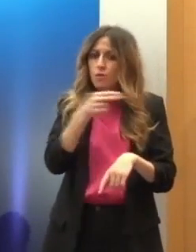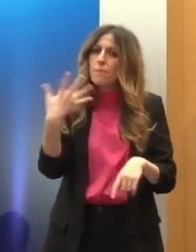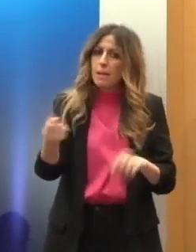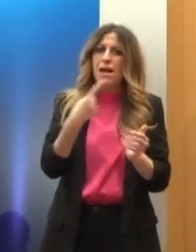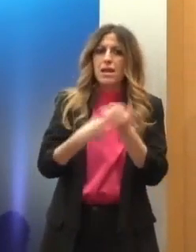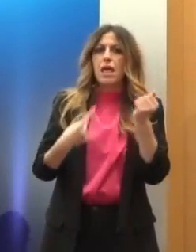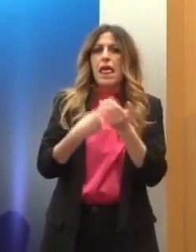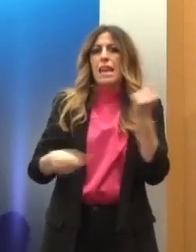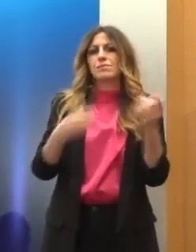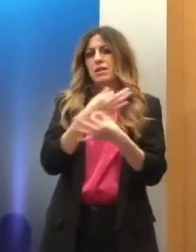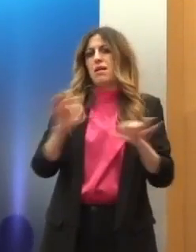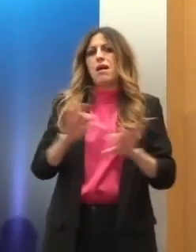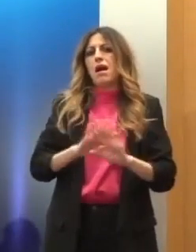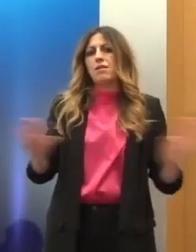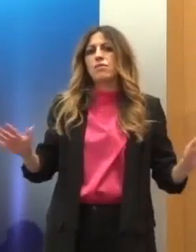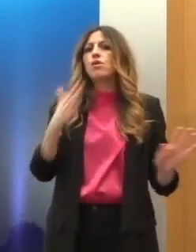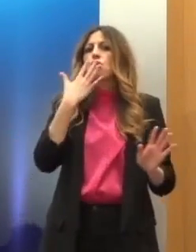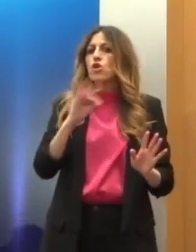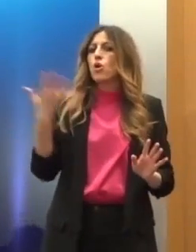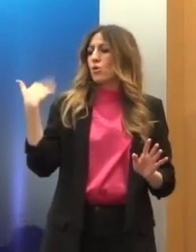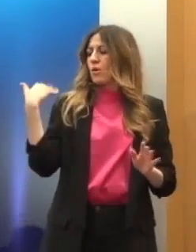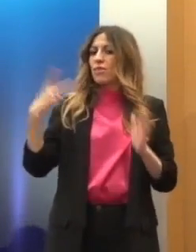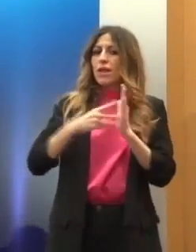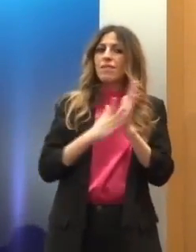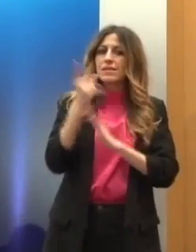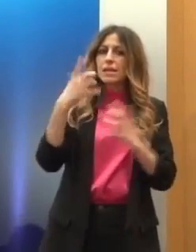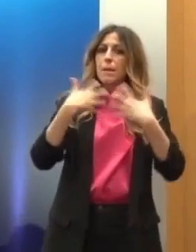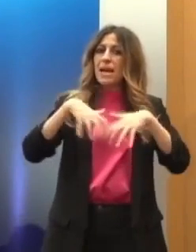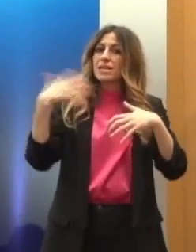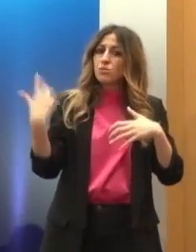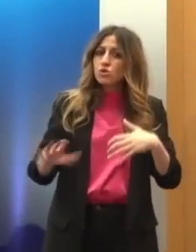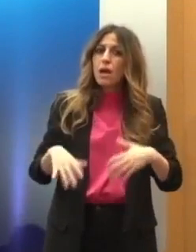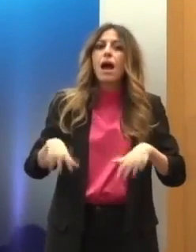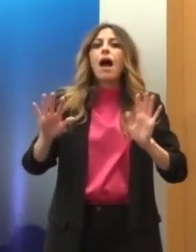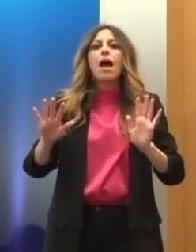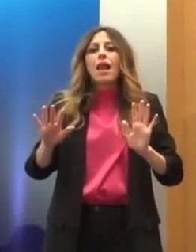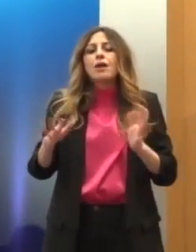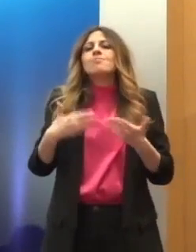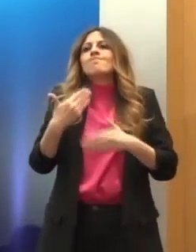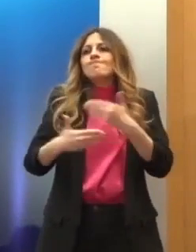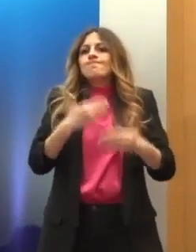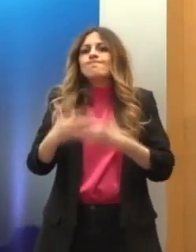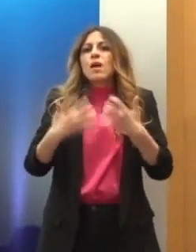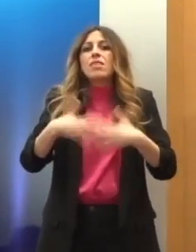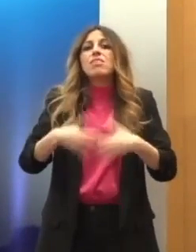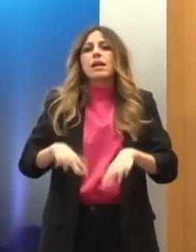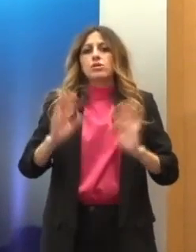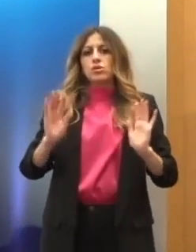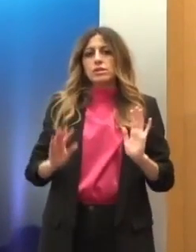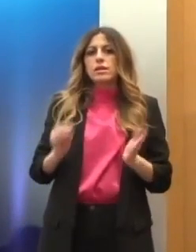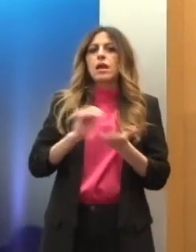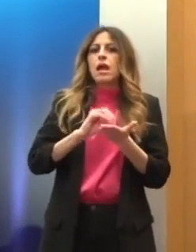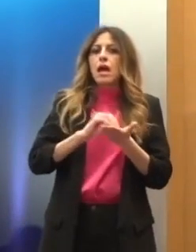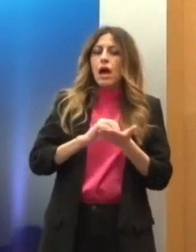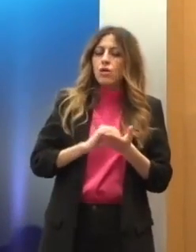δεδομένου ότι δεν λειτουργούσε ο μηχανισμός που είχε θεσπιστεί το 2011. Και με πρωτοβουλία της Γενικής Γραμματείας Διαφάνειας και Ανθρωπίνων